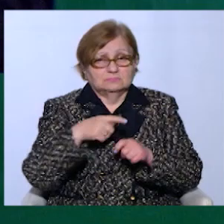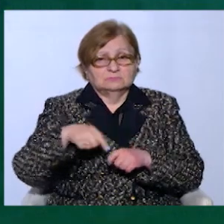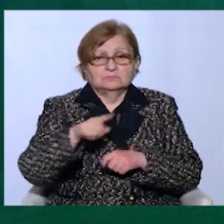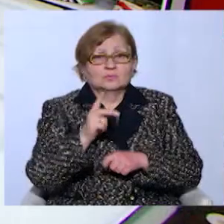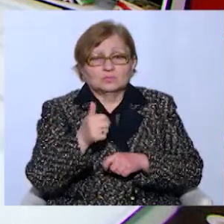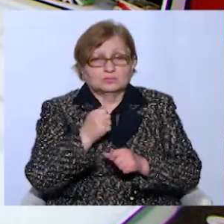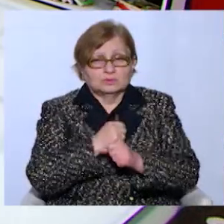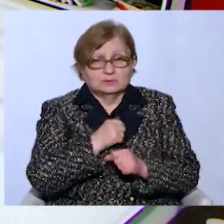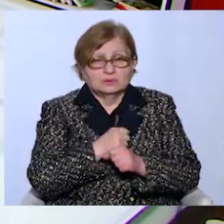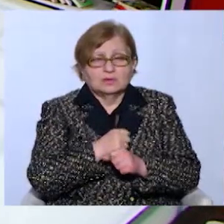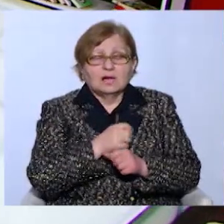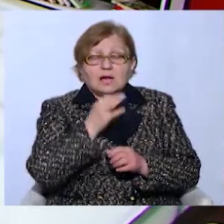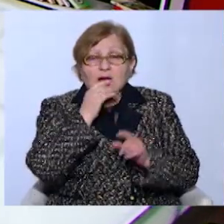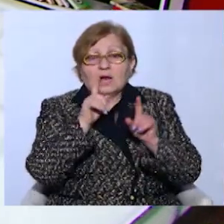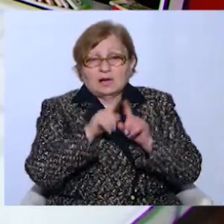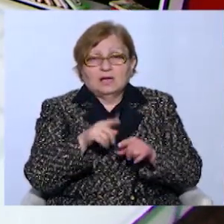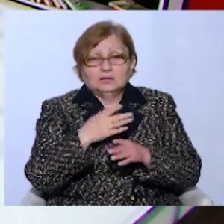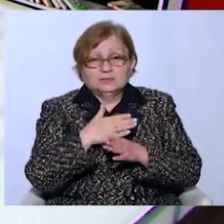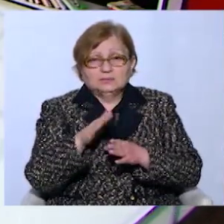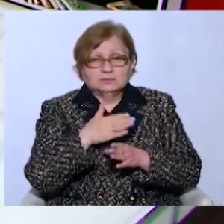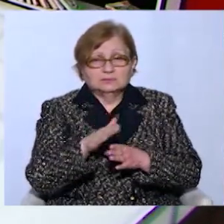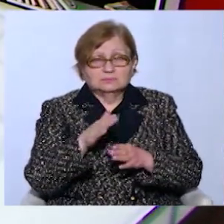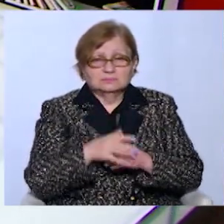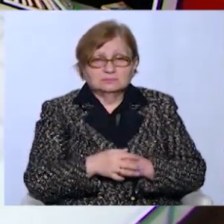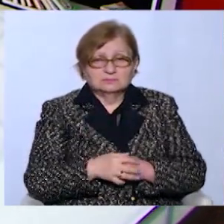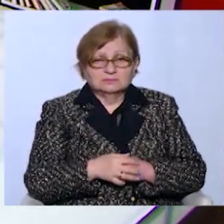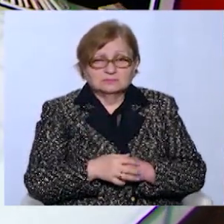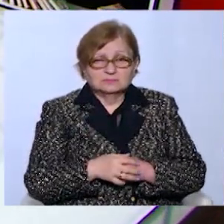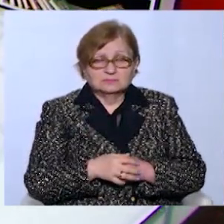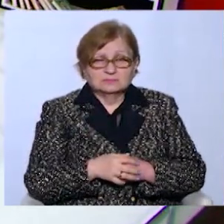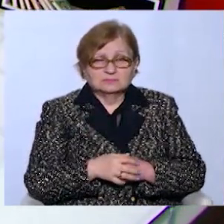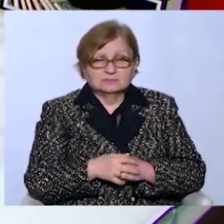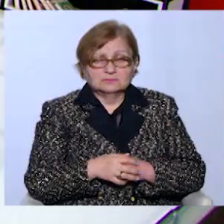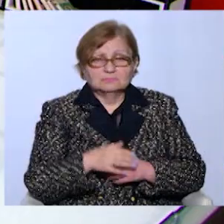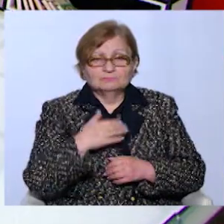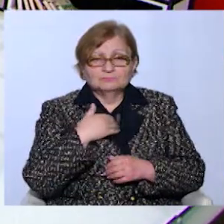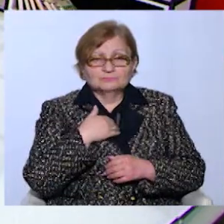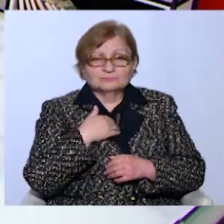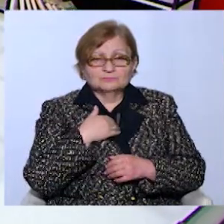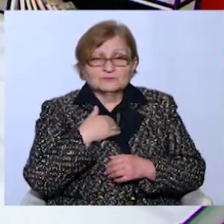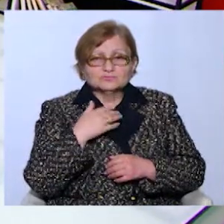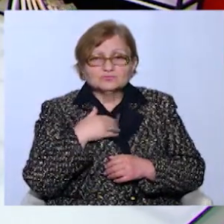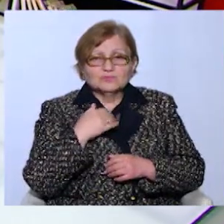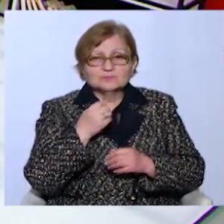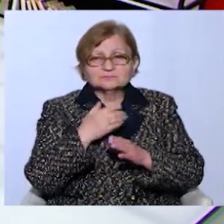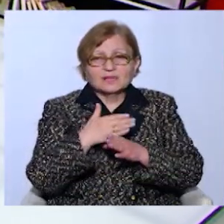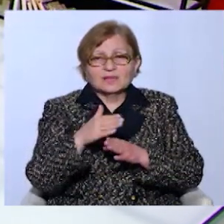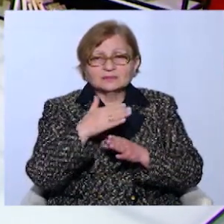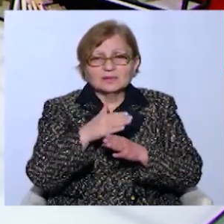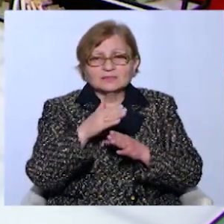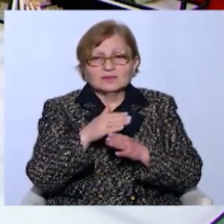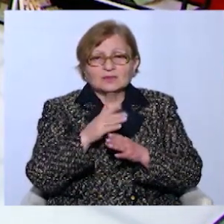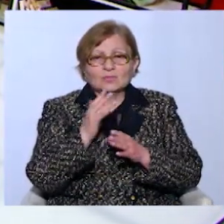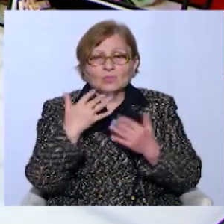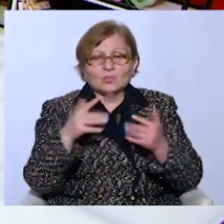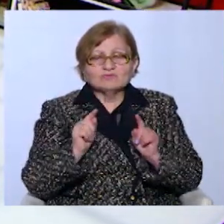და ნელ-ნელა ეს მინდა გითხრათ აუცილებლად. ჩვენ შევდივართ მათემატიკის საინტერესო და მშვენიერ სამყაროში.